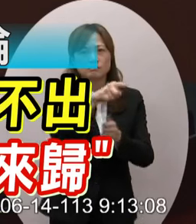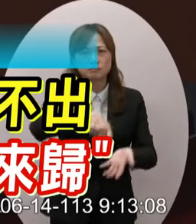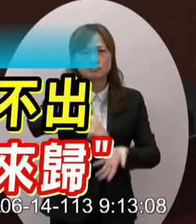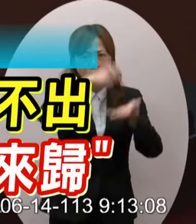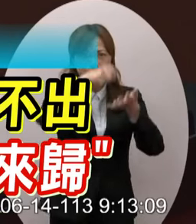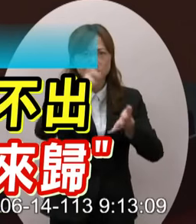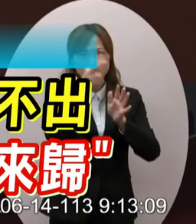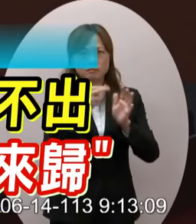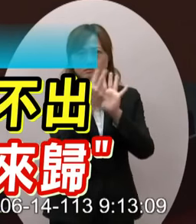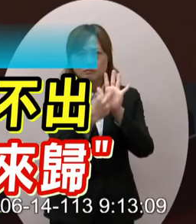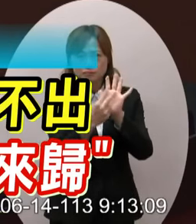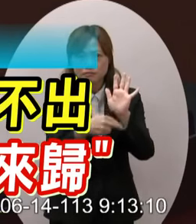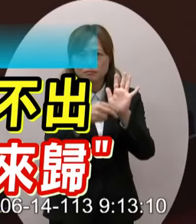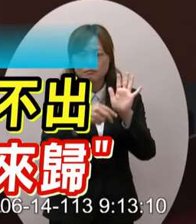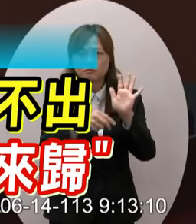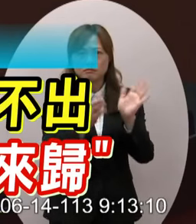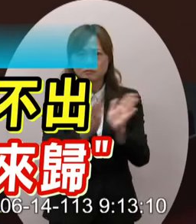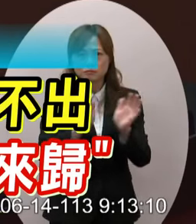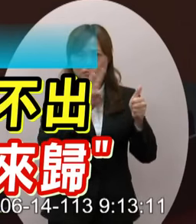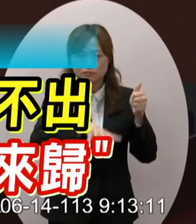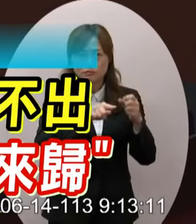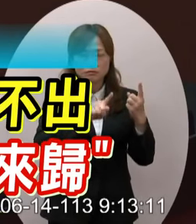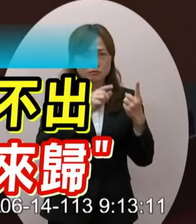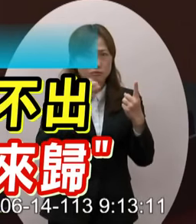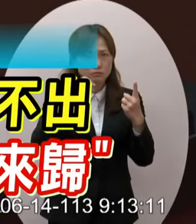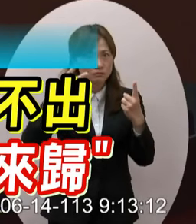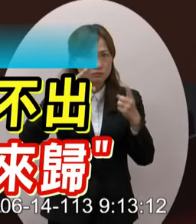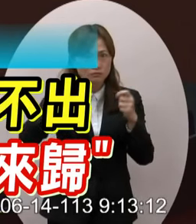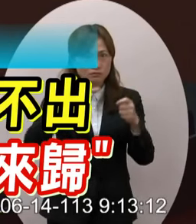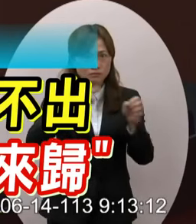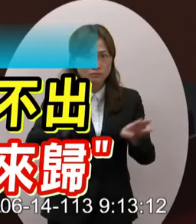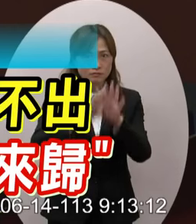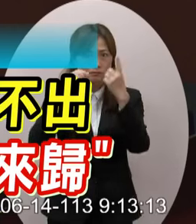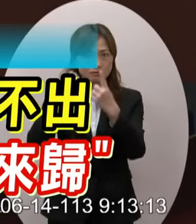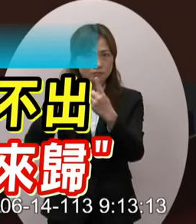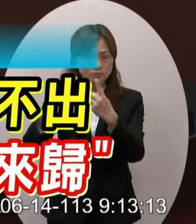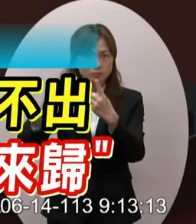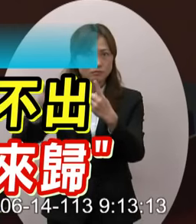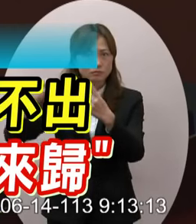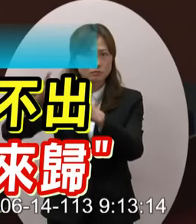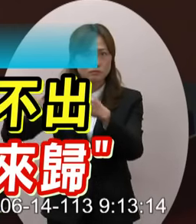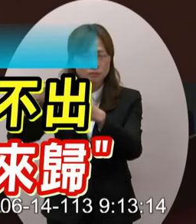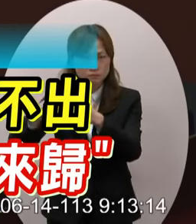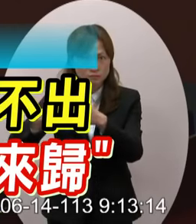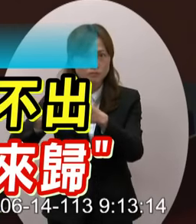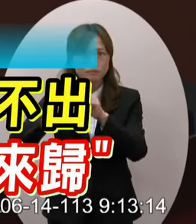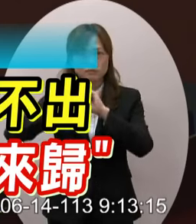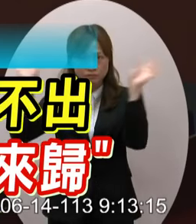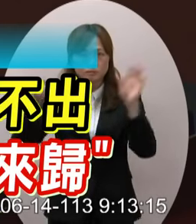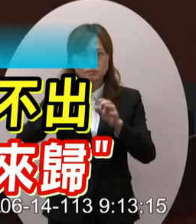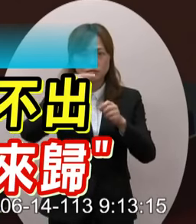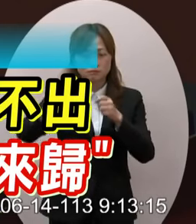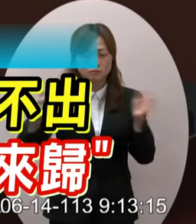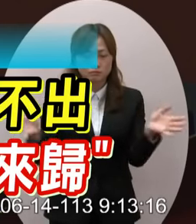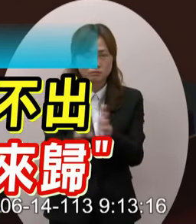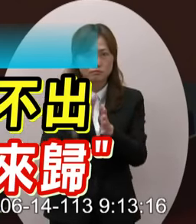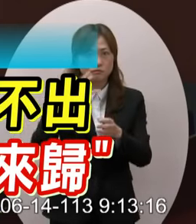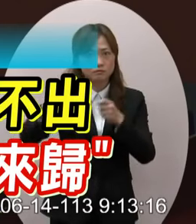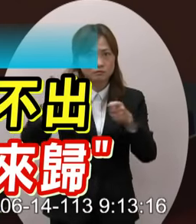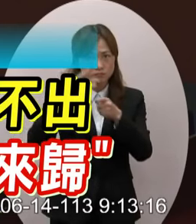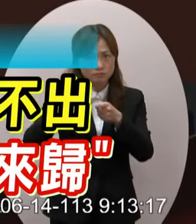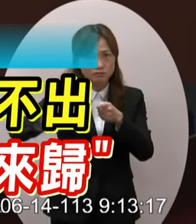论，1907年发想，1915年就发表出来，花了8年发表影响全世界